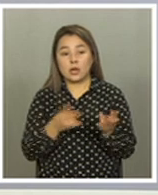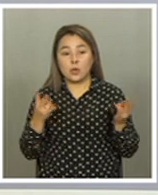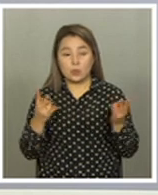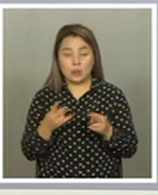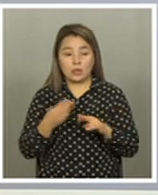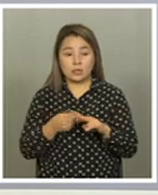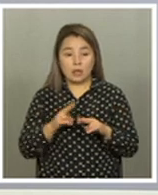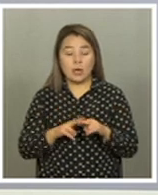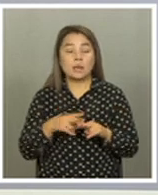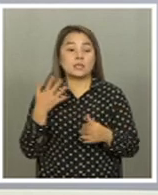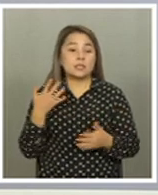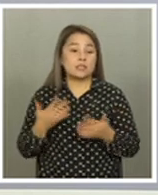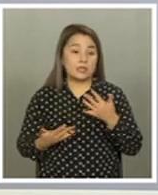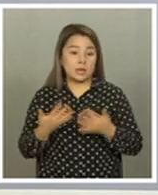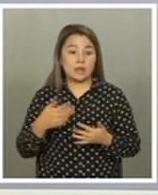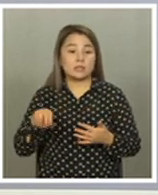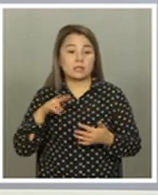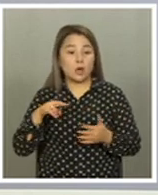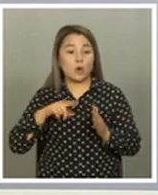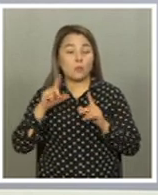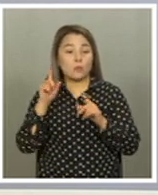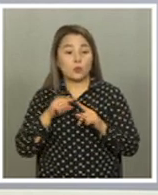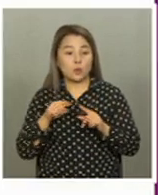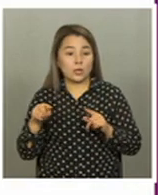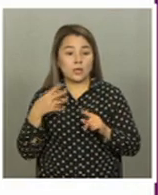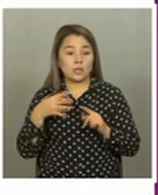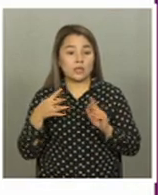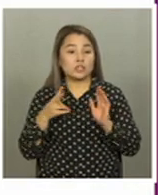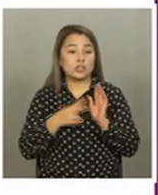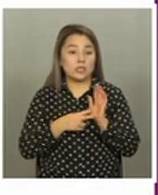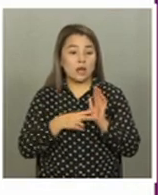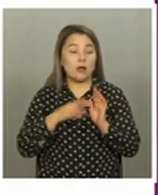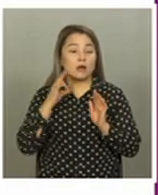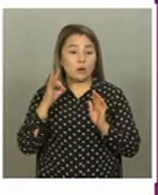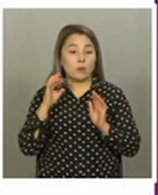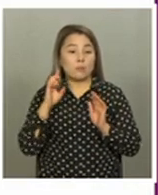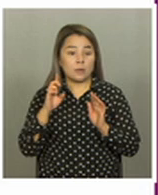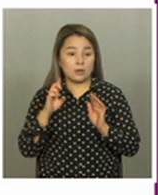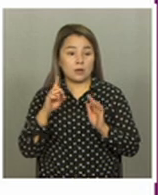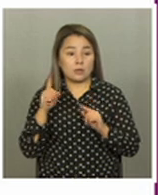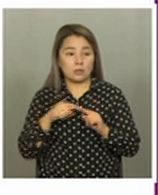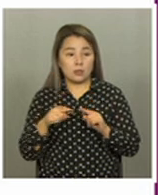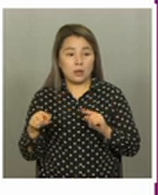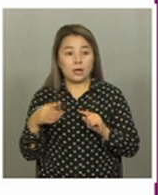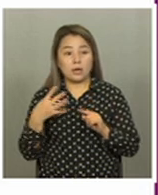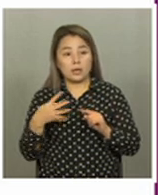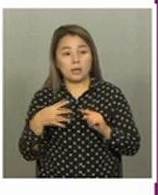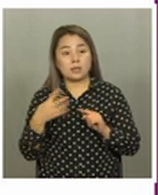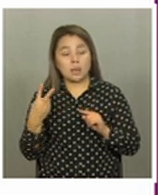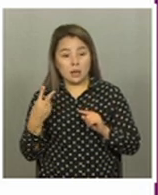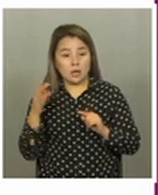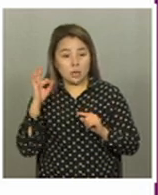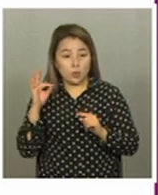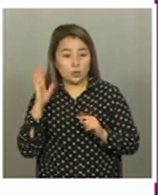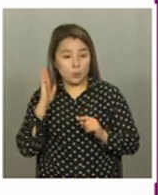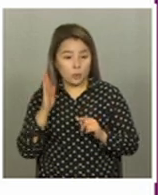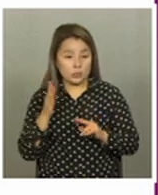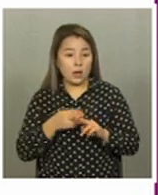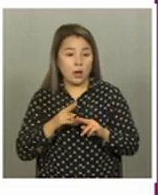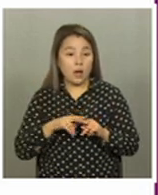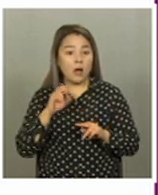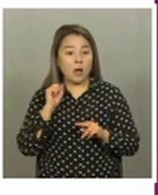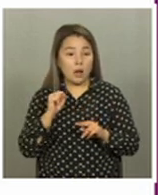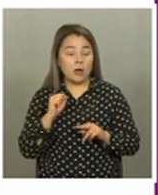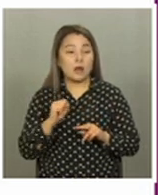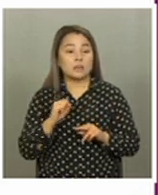екінші, егер Д бұрышы 47 градус, Б бұрышы 42 градус болса, онда А және С